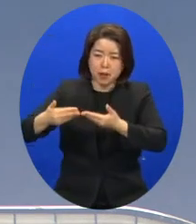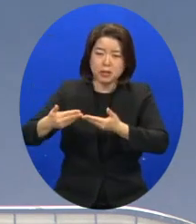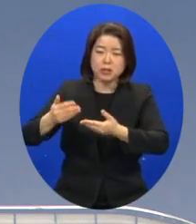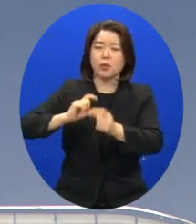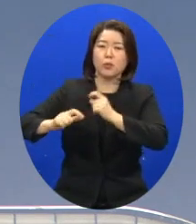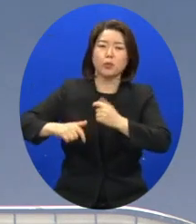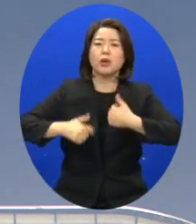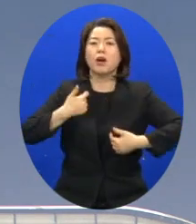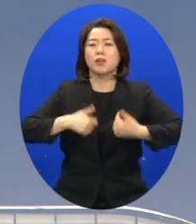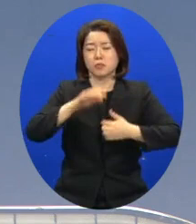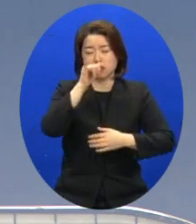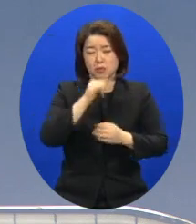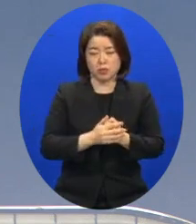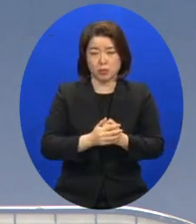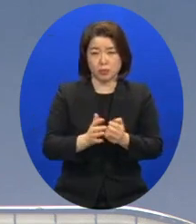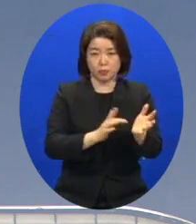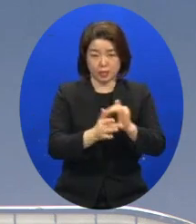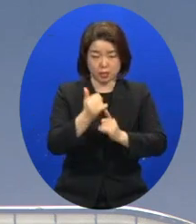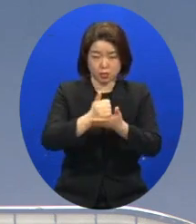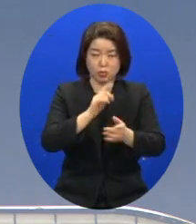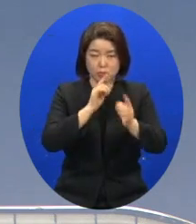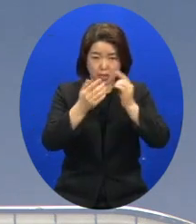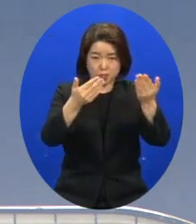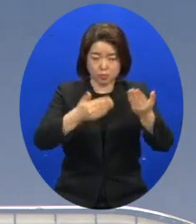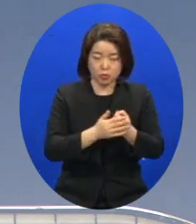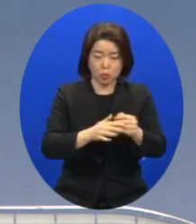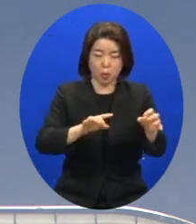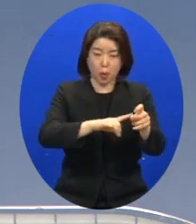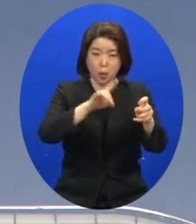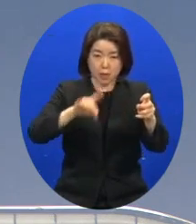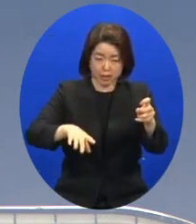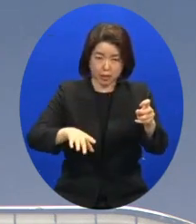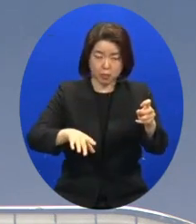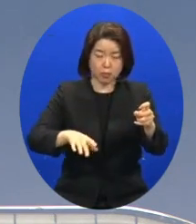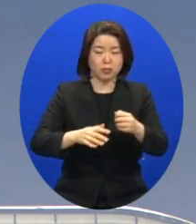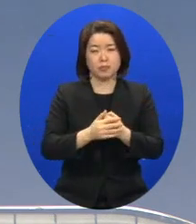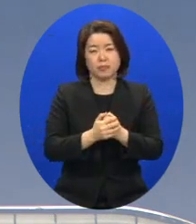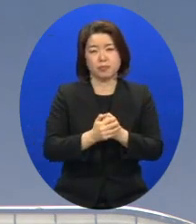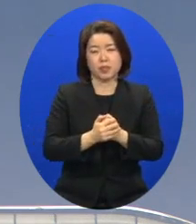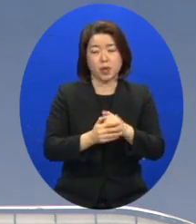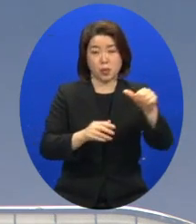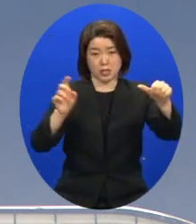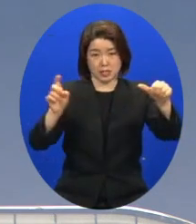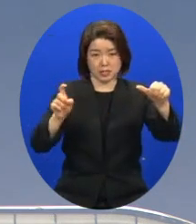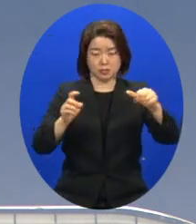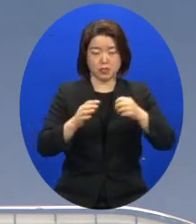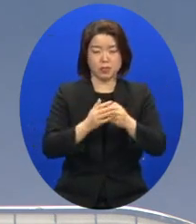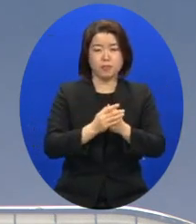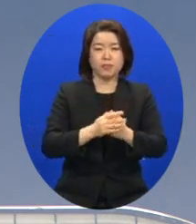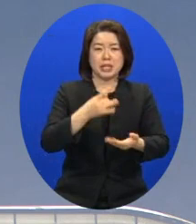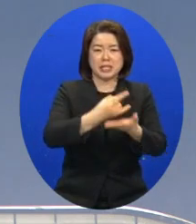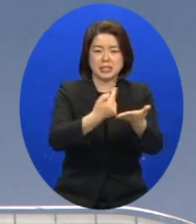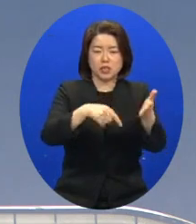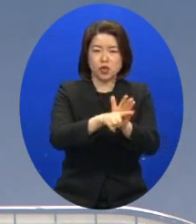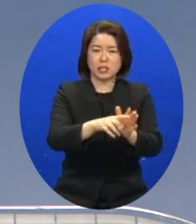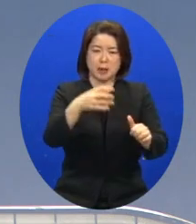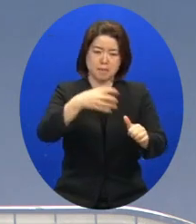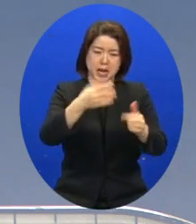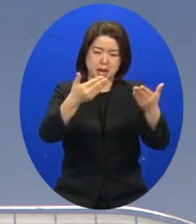예수님께서 말씀 하셨잖아요 마태복음 5장 10절에서 의를 위하여 박해를 받은 자는 복이 있나니